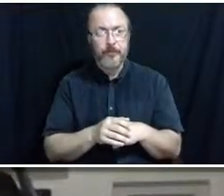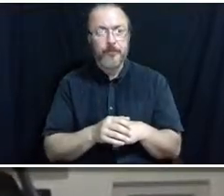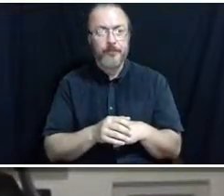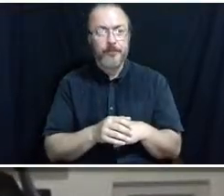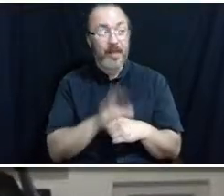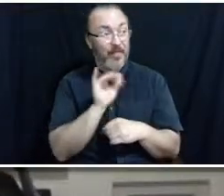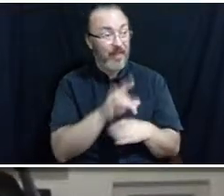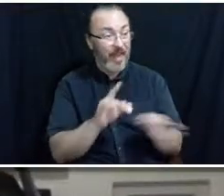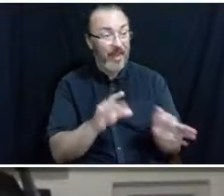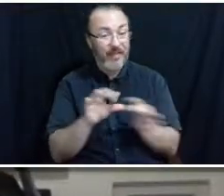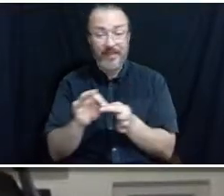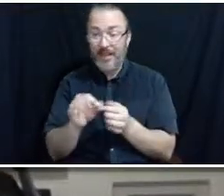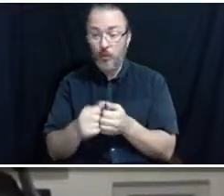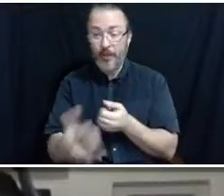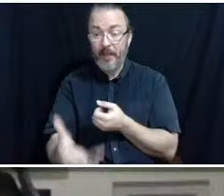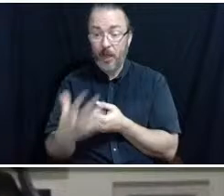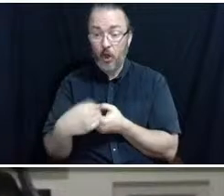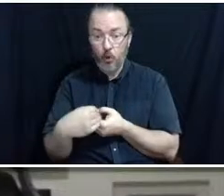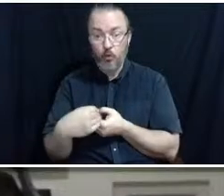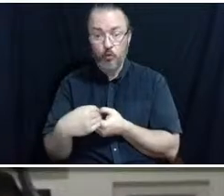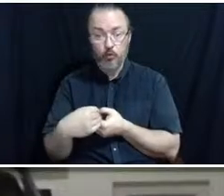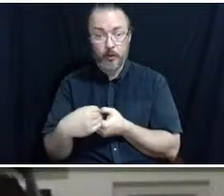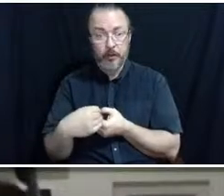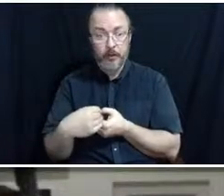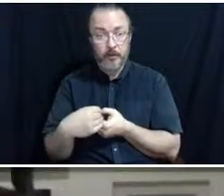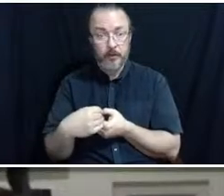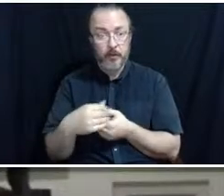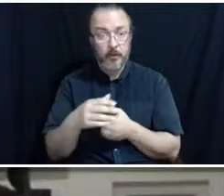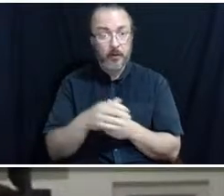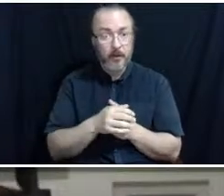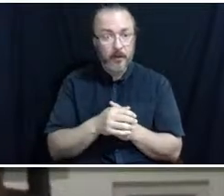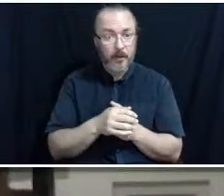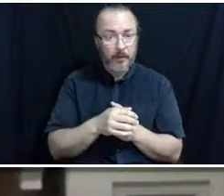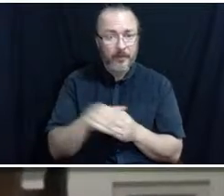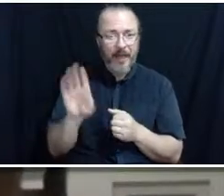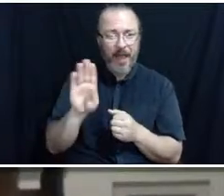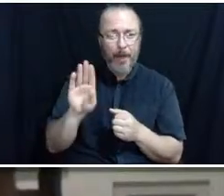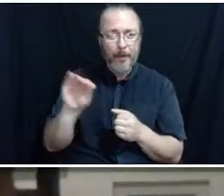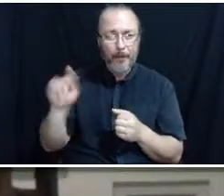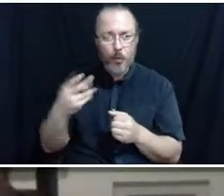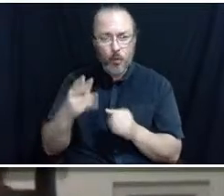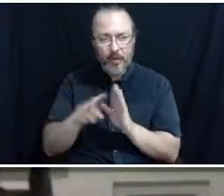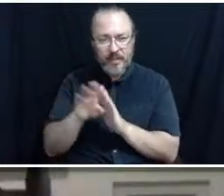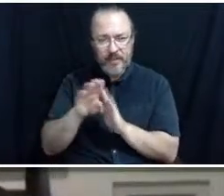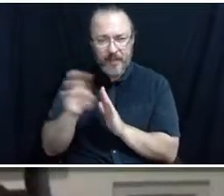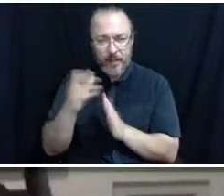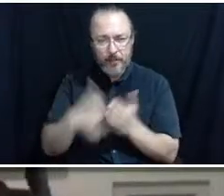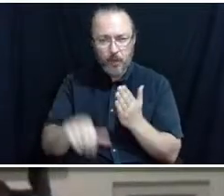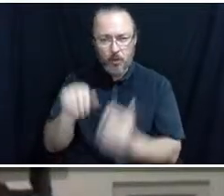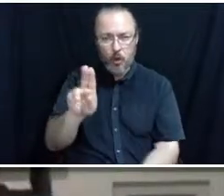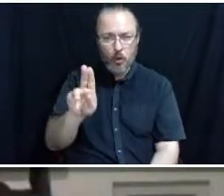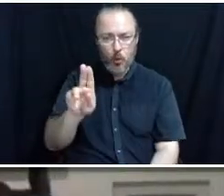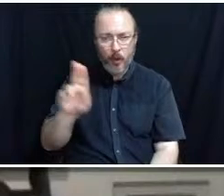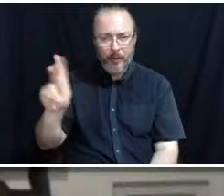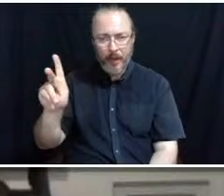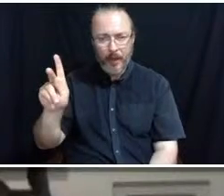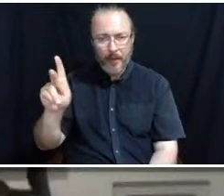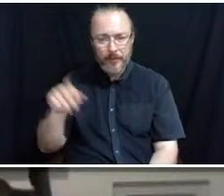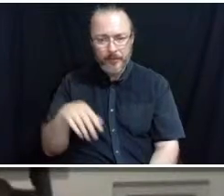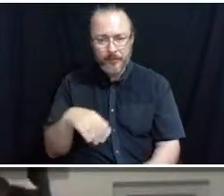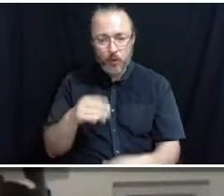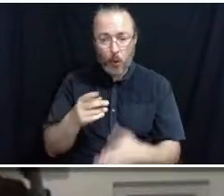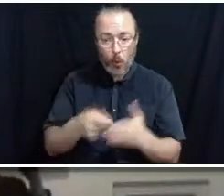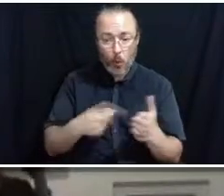relié cela à l'indice pour l'inclusion, qui a été mis au point au Royaume-Uni. Et